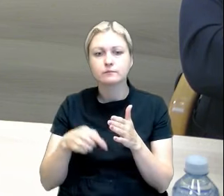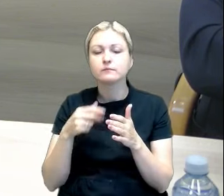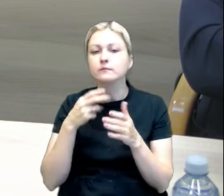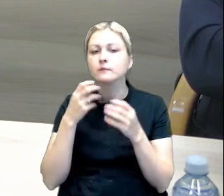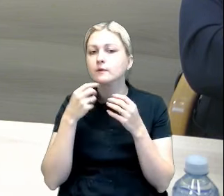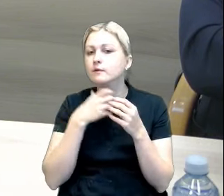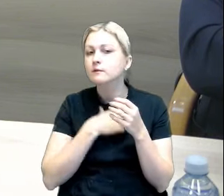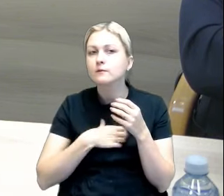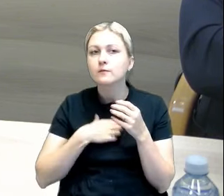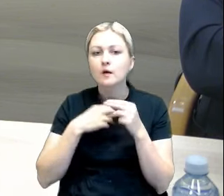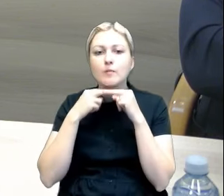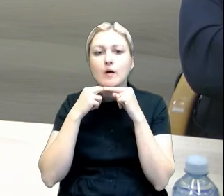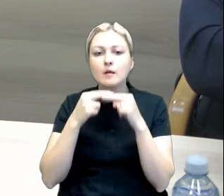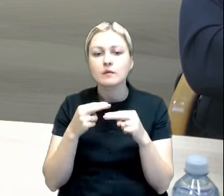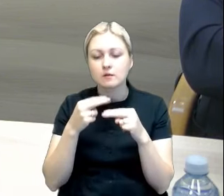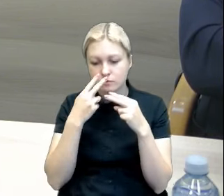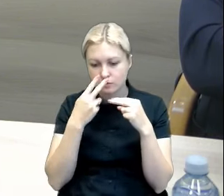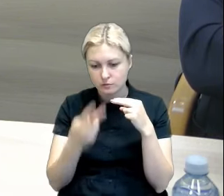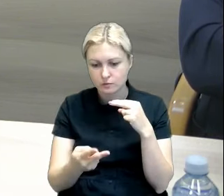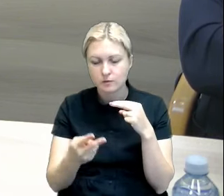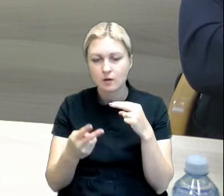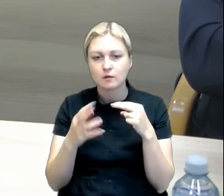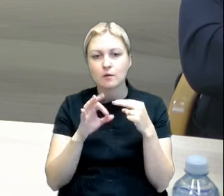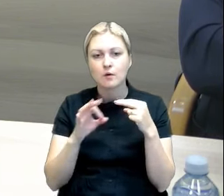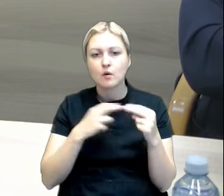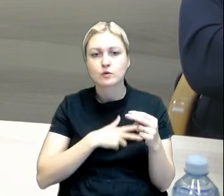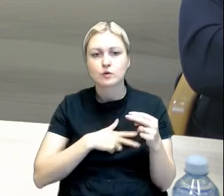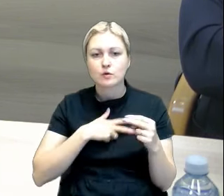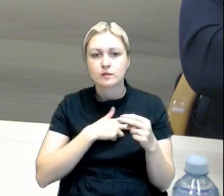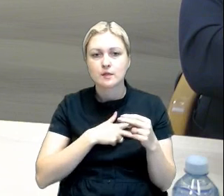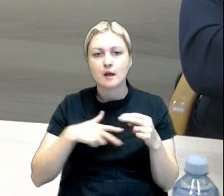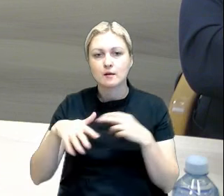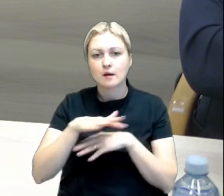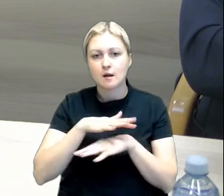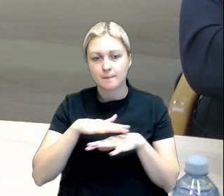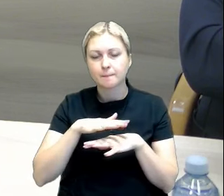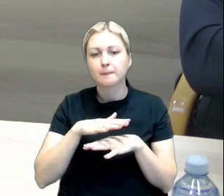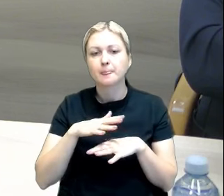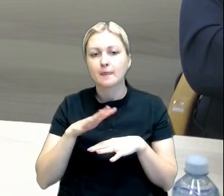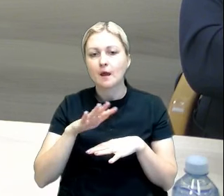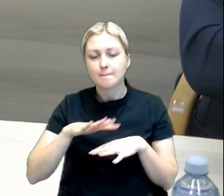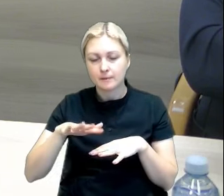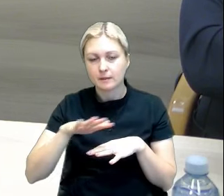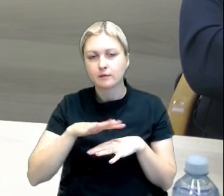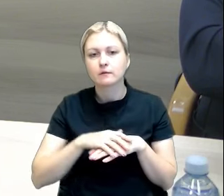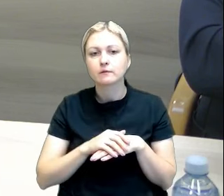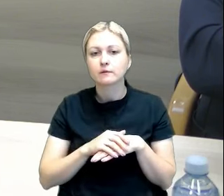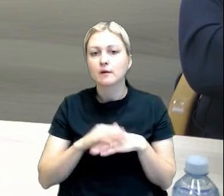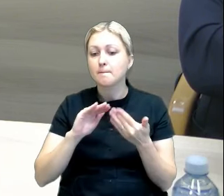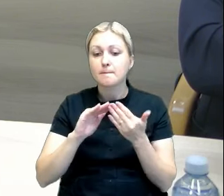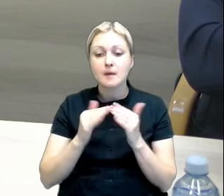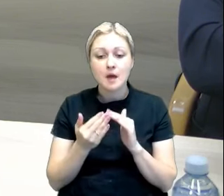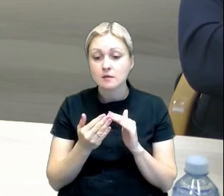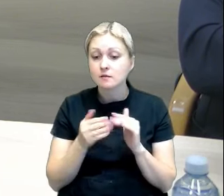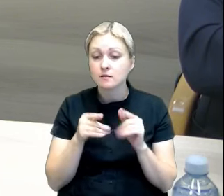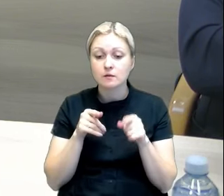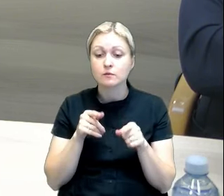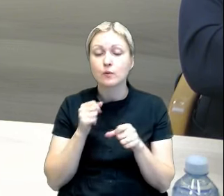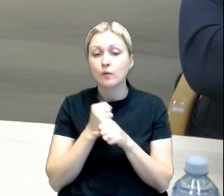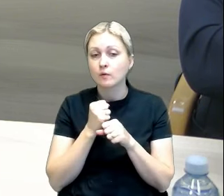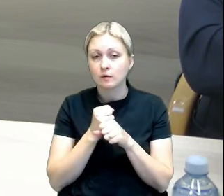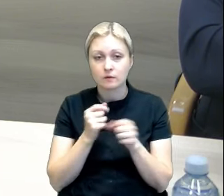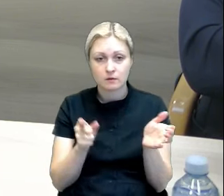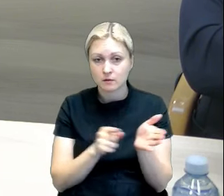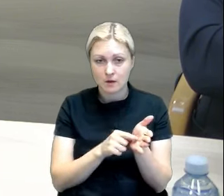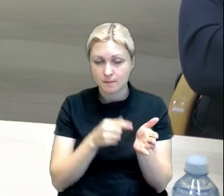visą socialinę aplinką ir poreikis šitai paslaugai taip miestas neprivalo to daryti bet jeigu